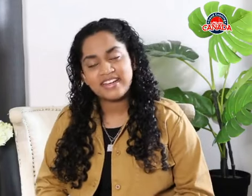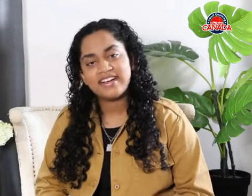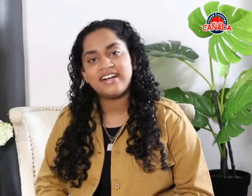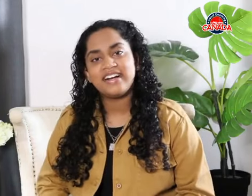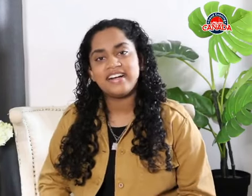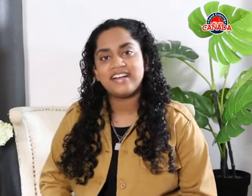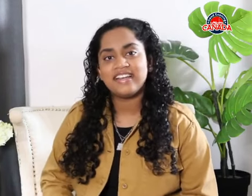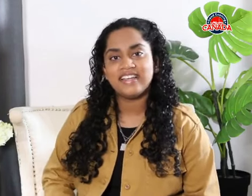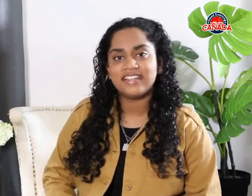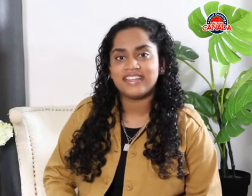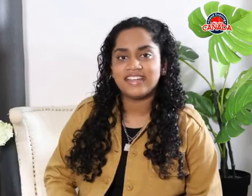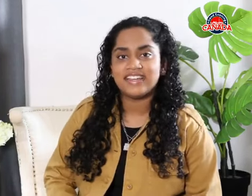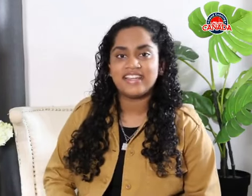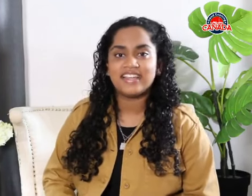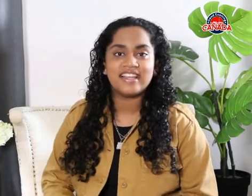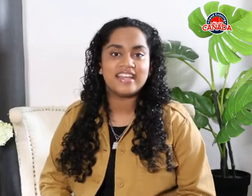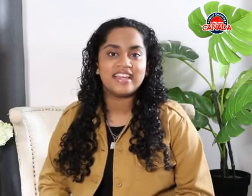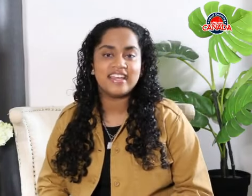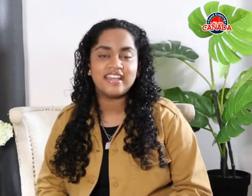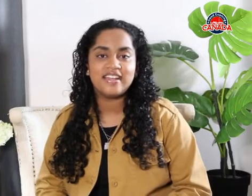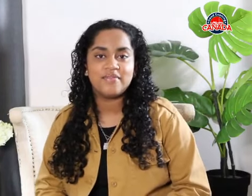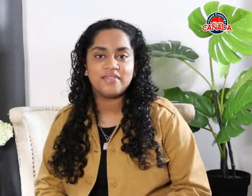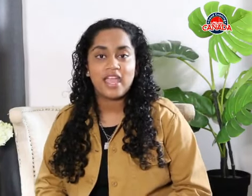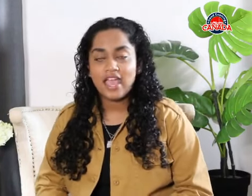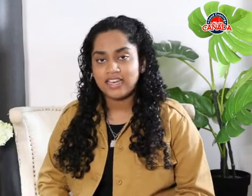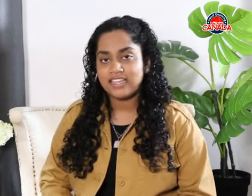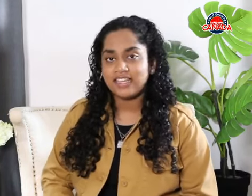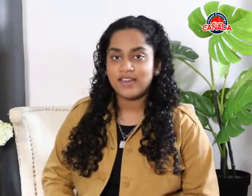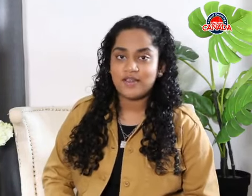புலராத காலை தனிலே